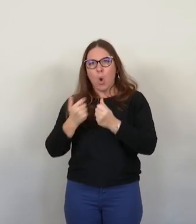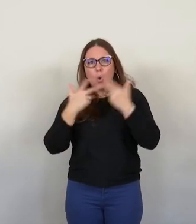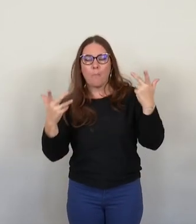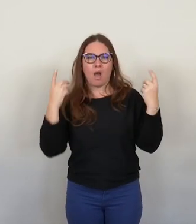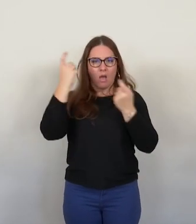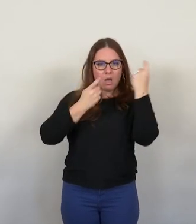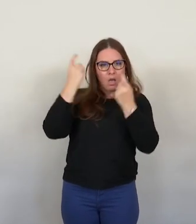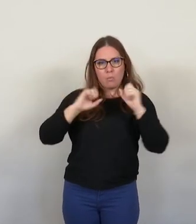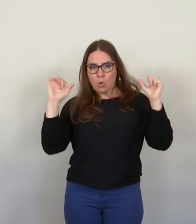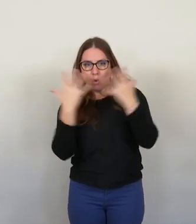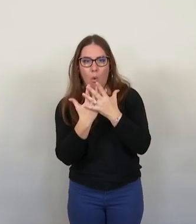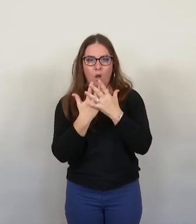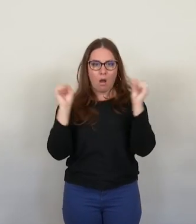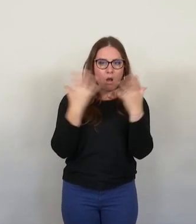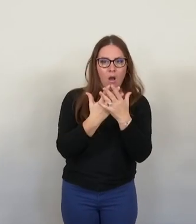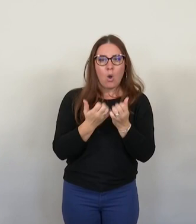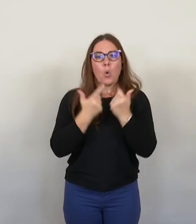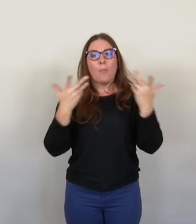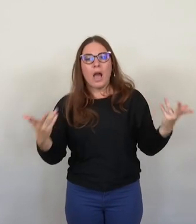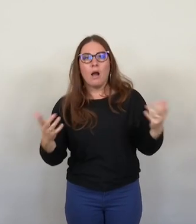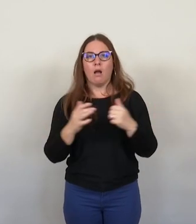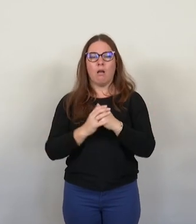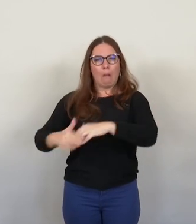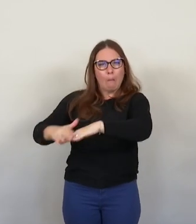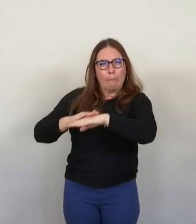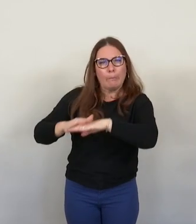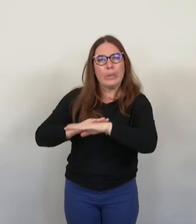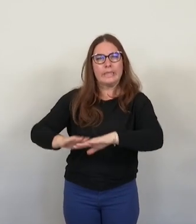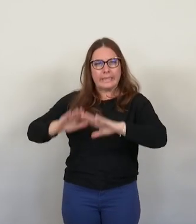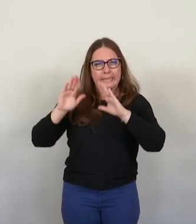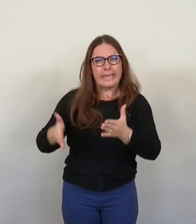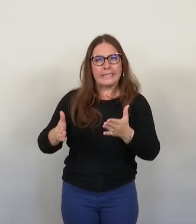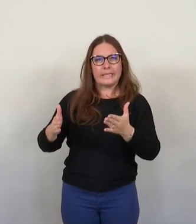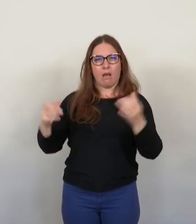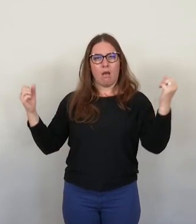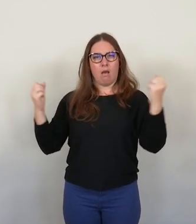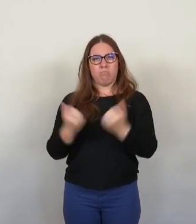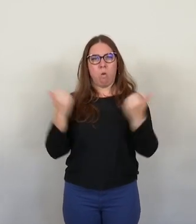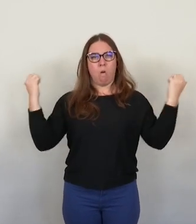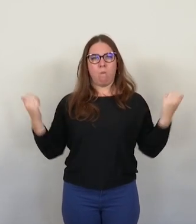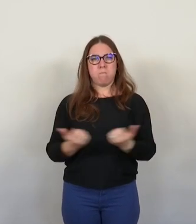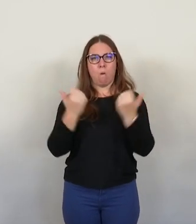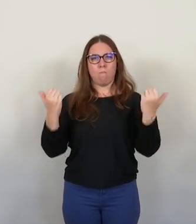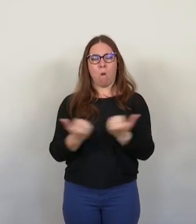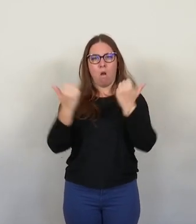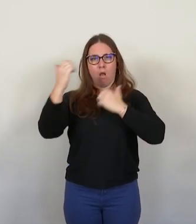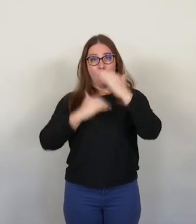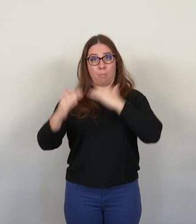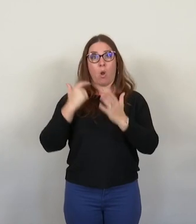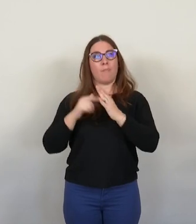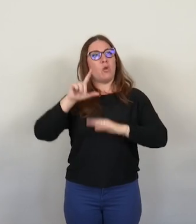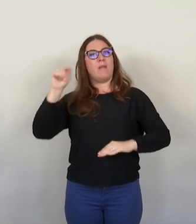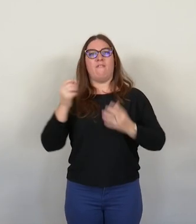encore avant de réagir combien de politique mené et de décisions prises contraire au programme de 2020 pris devant les